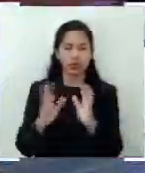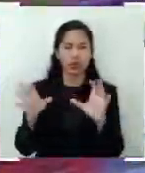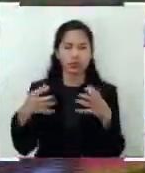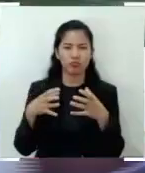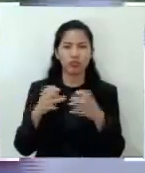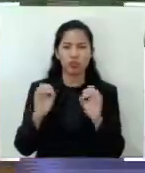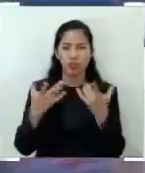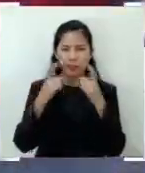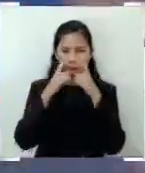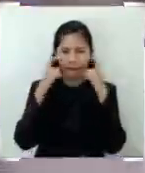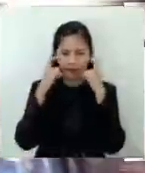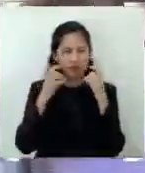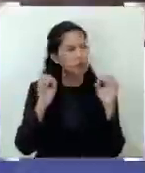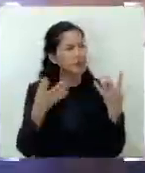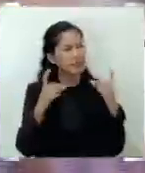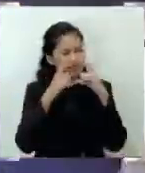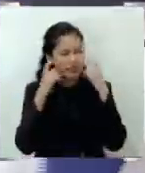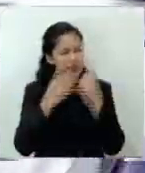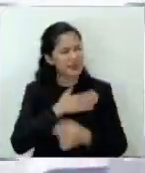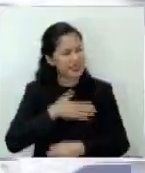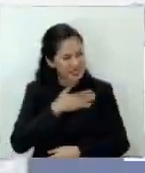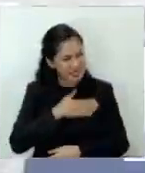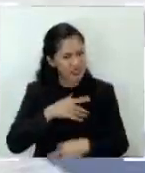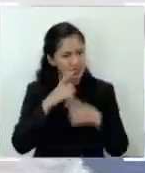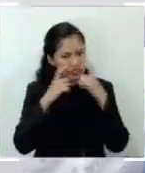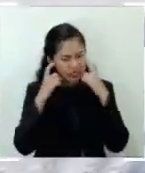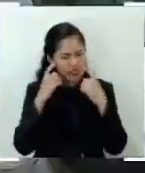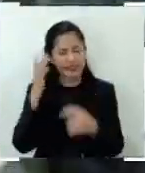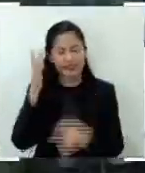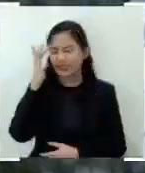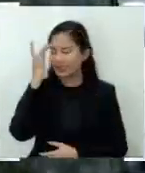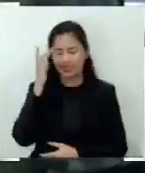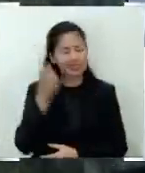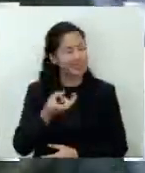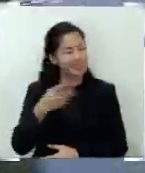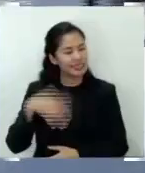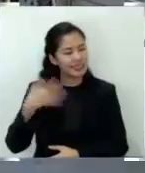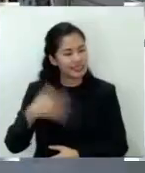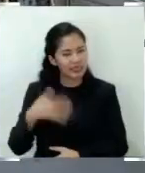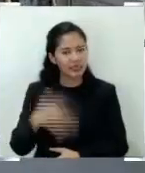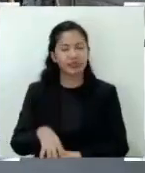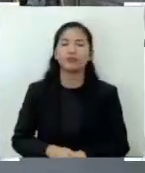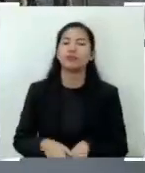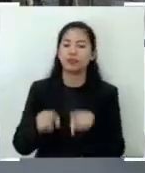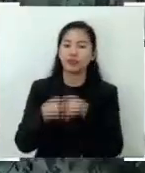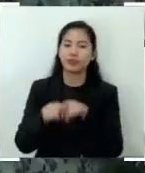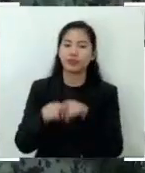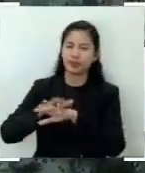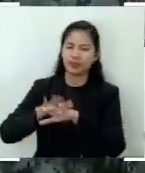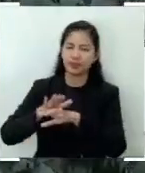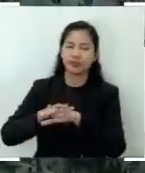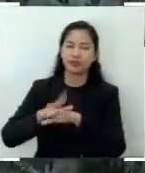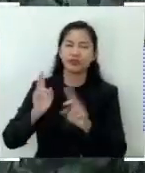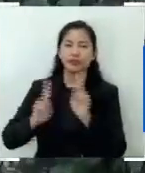Face mask. Ano ba naman? Mag-face mask po tayo. Face mask po. Na-warningan din ang mga jeepney na sobra ang kapasidad.